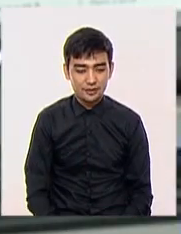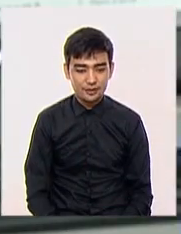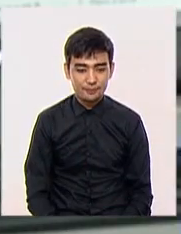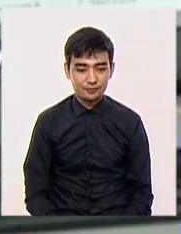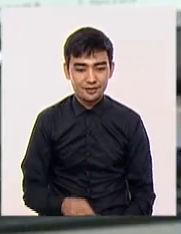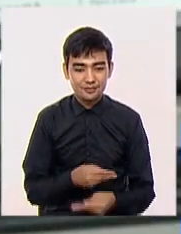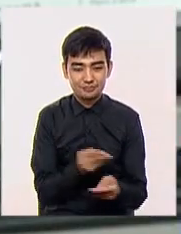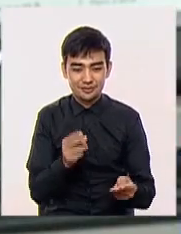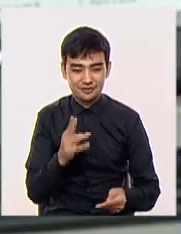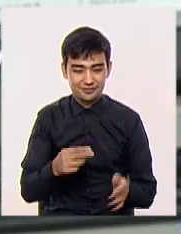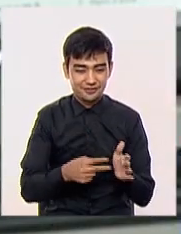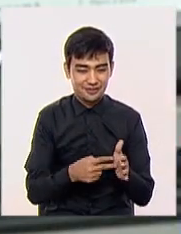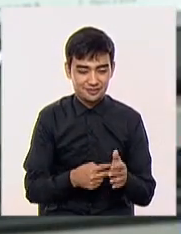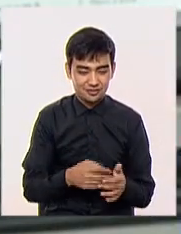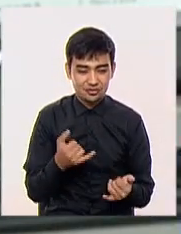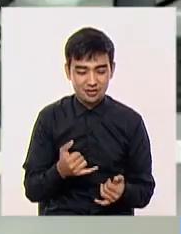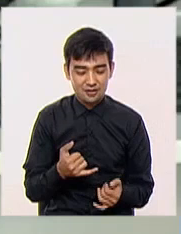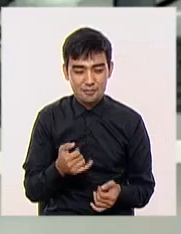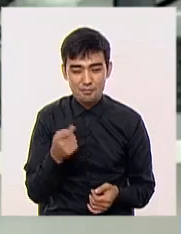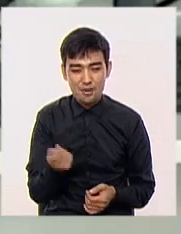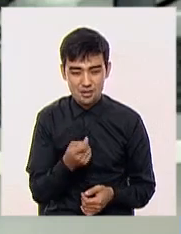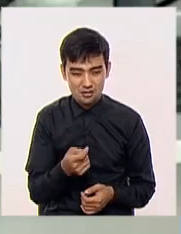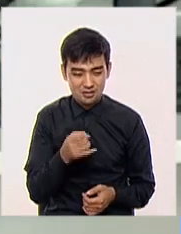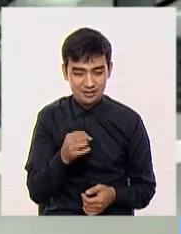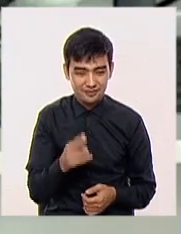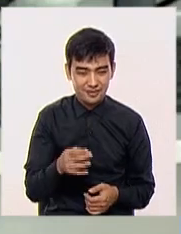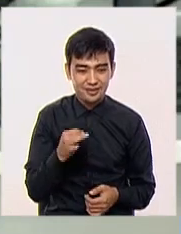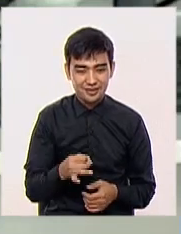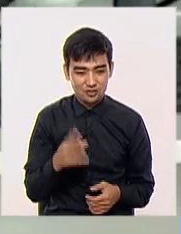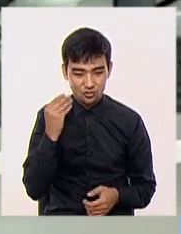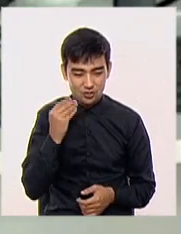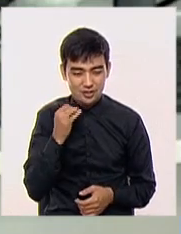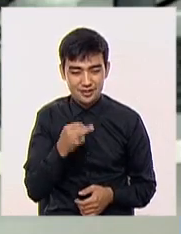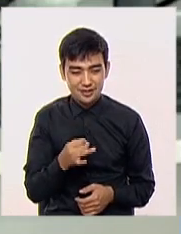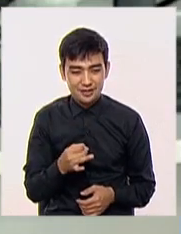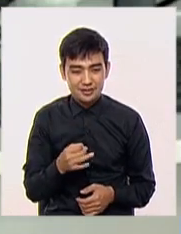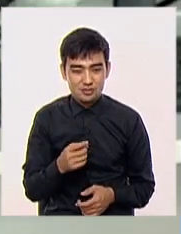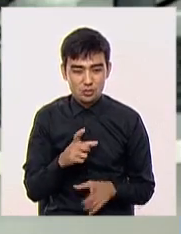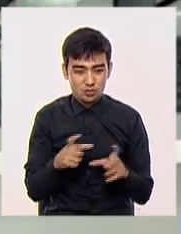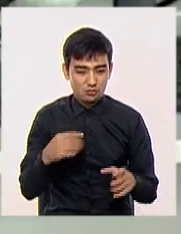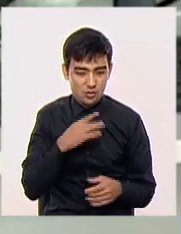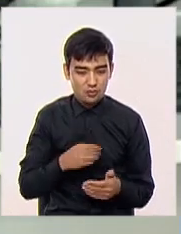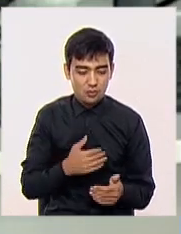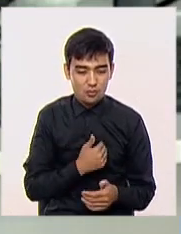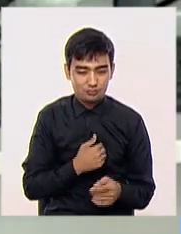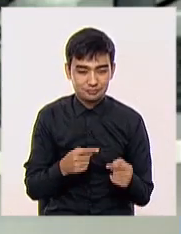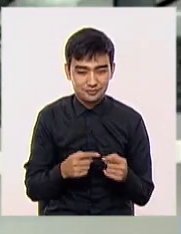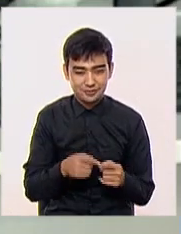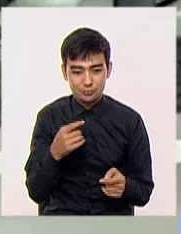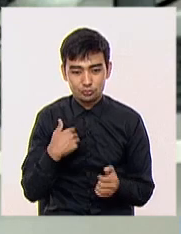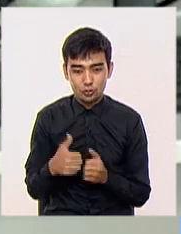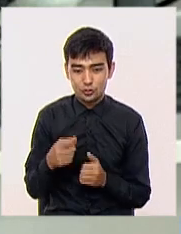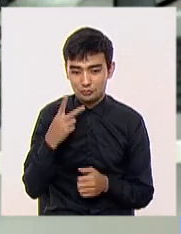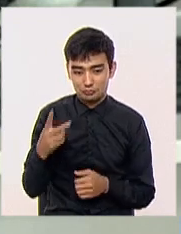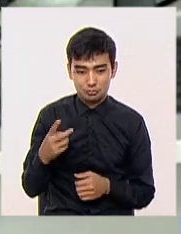Берілетін пәтер саны аз, сұраныс көп. Бәсекелестік сол. Мынау қарайтта көршім осыншаға өткізіп отыр екен, менікі одан жақсы